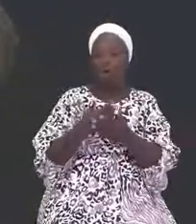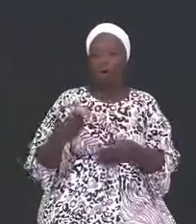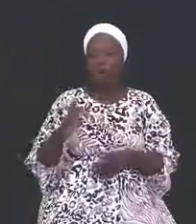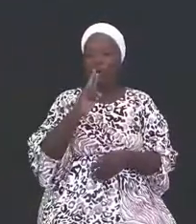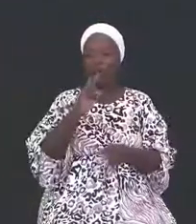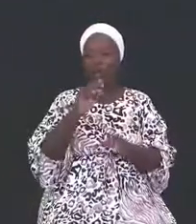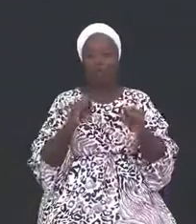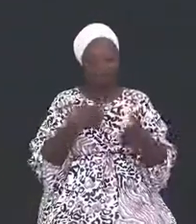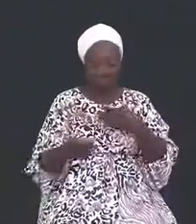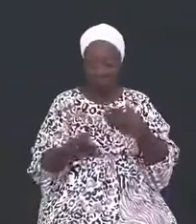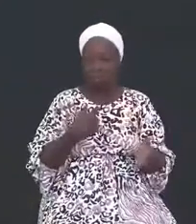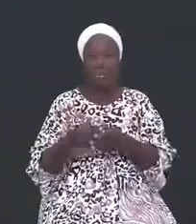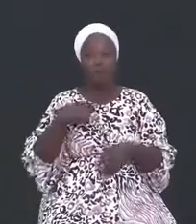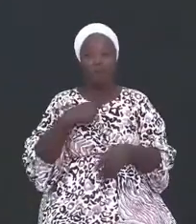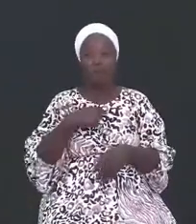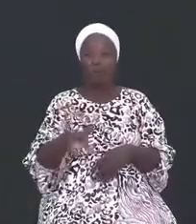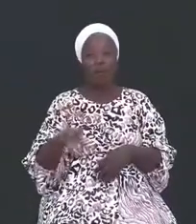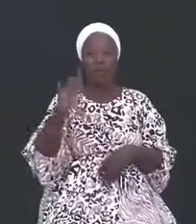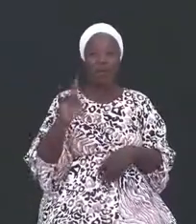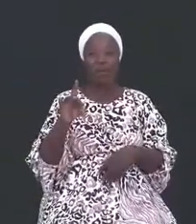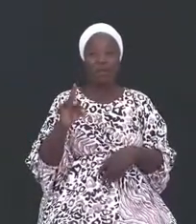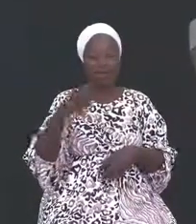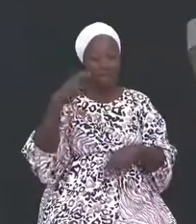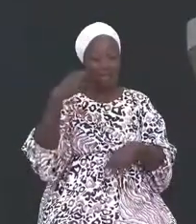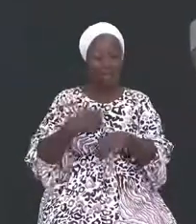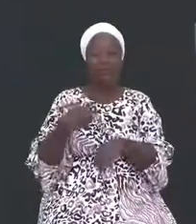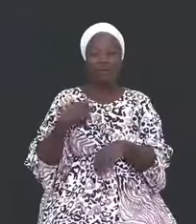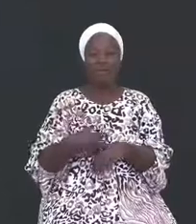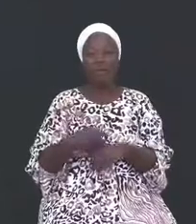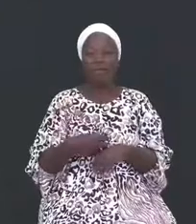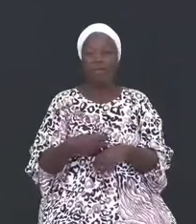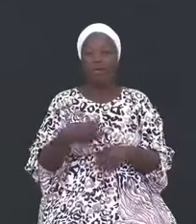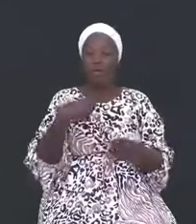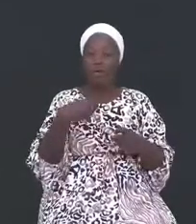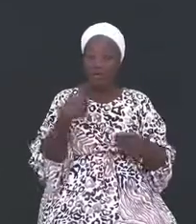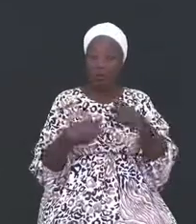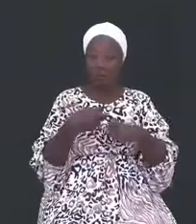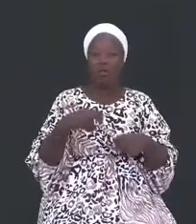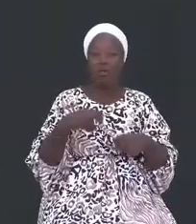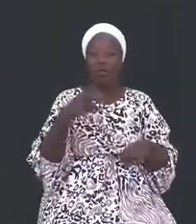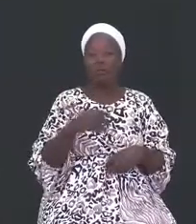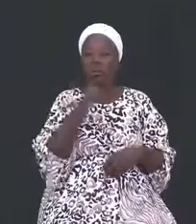que soit ce que nous trouvons ou nous avions trouvé difficile, impossible,